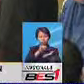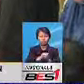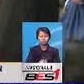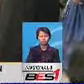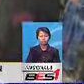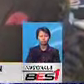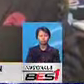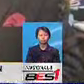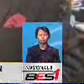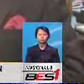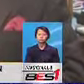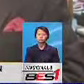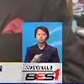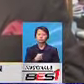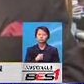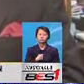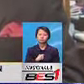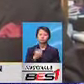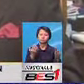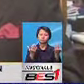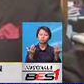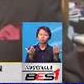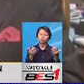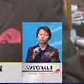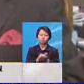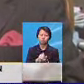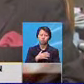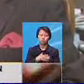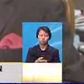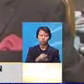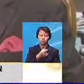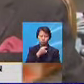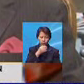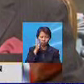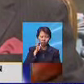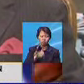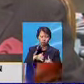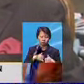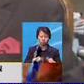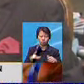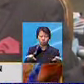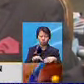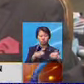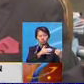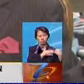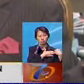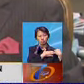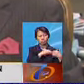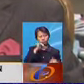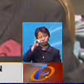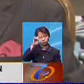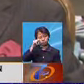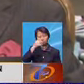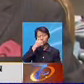Saya mendoakan dan berharap mereka pengganti saya akan terus menjalankan tanggungjawab